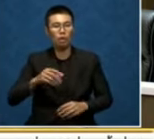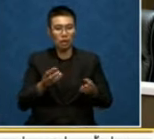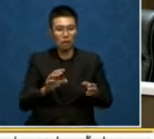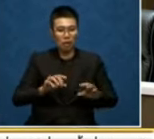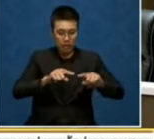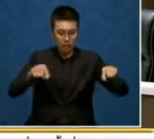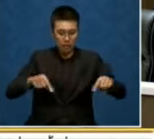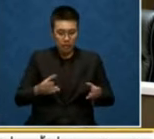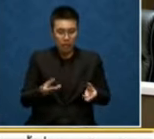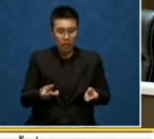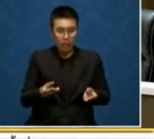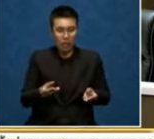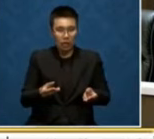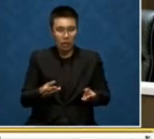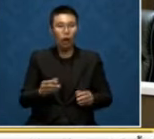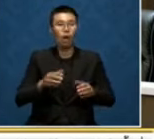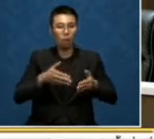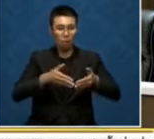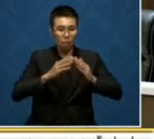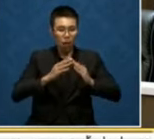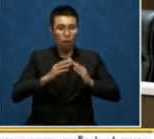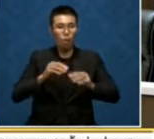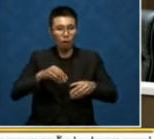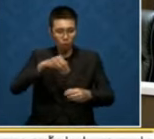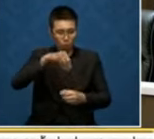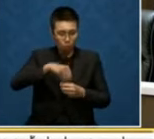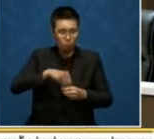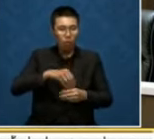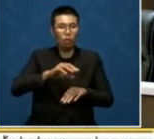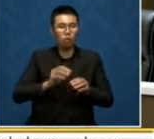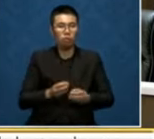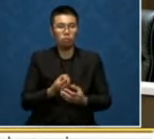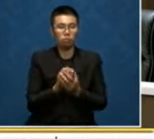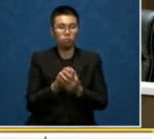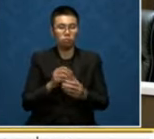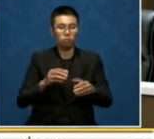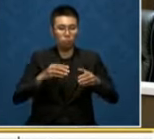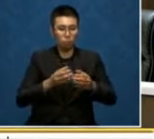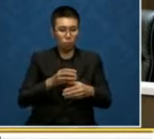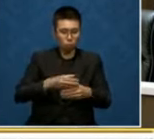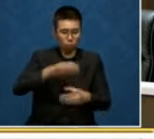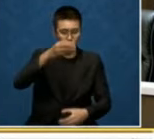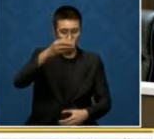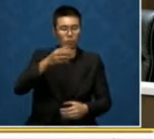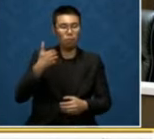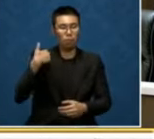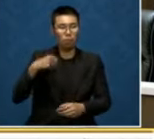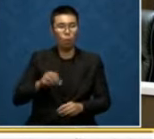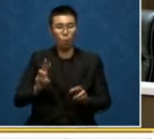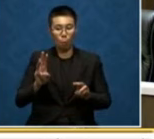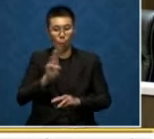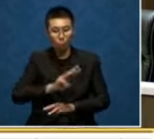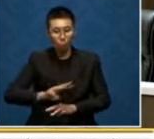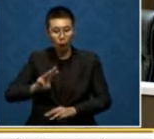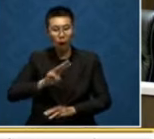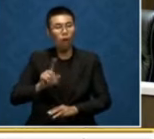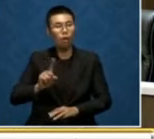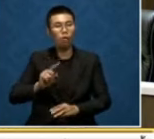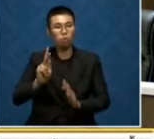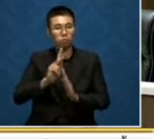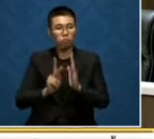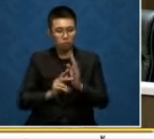พุทธศักราช 2562ซึ่งกฎหมายฉบับนี้ครับมีช่องว่างทางกฎหมายช่องว่างก็คือว่า